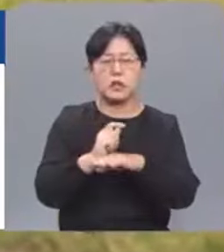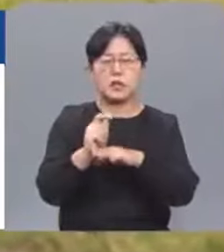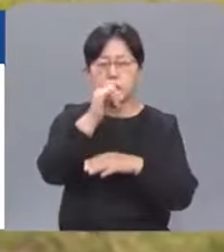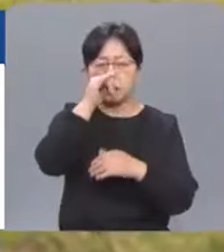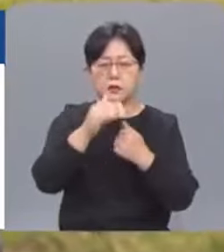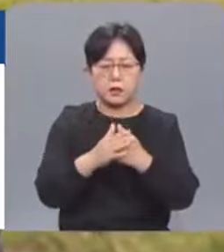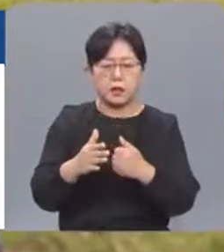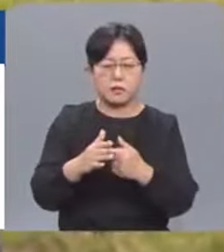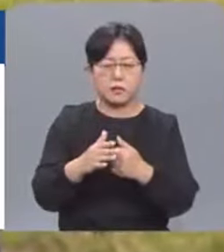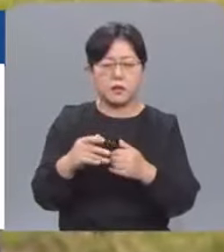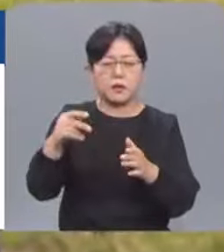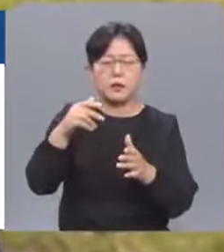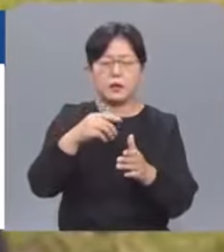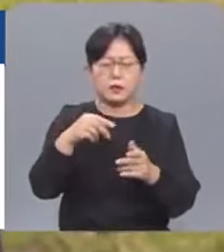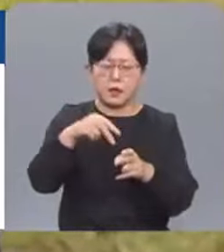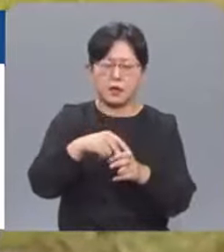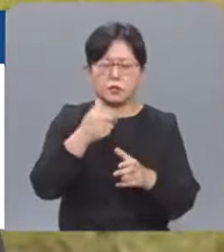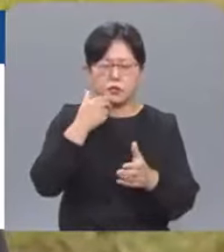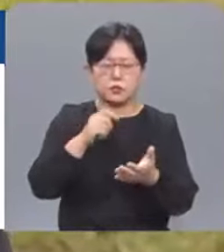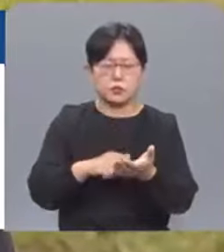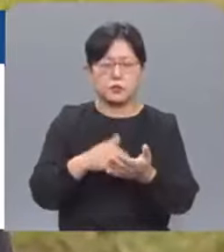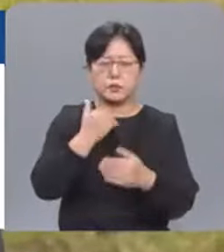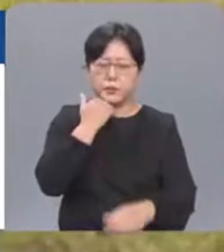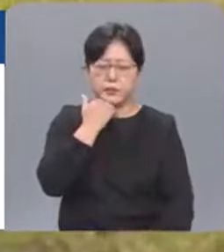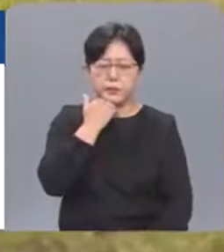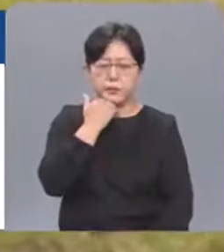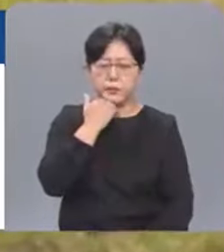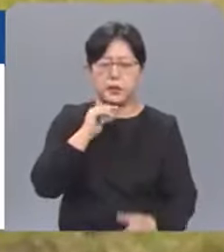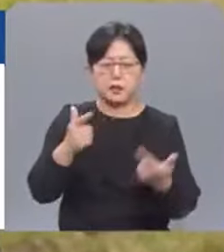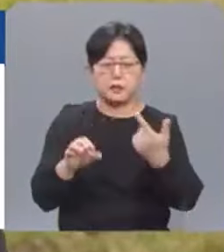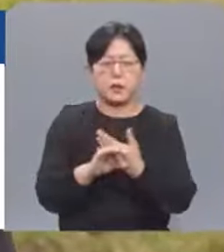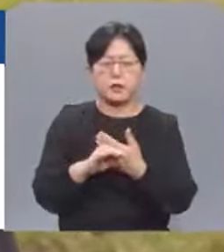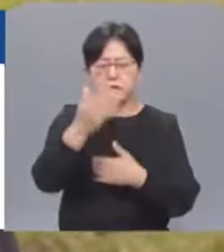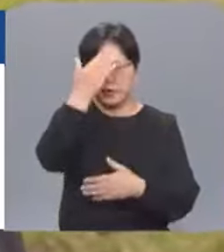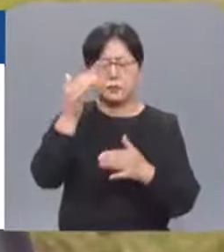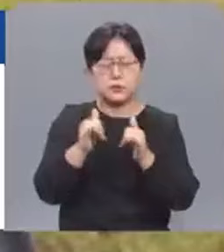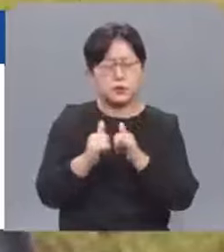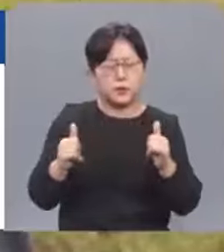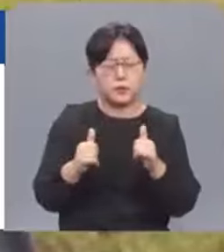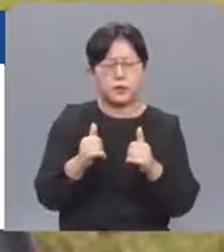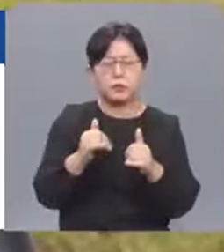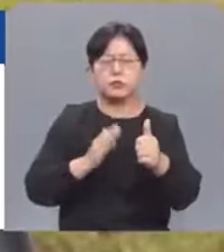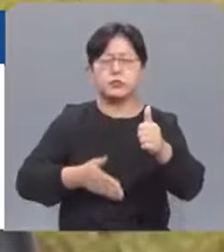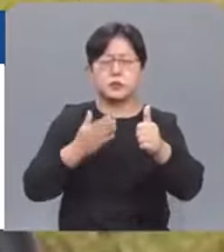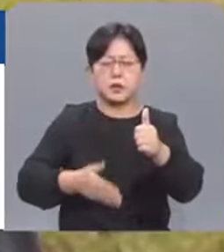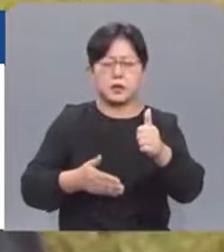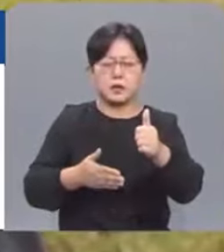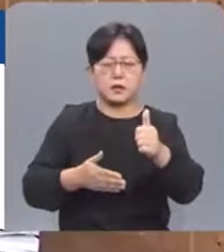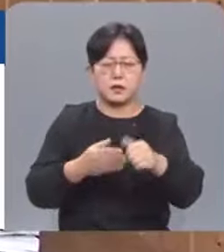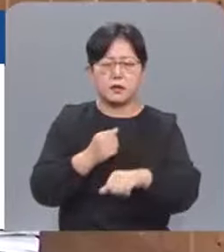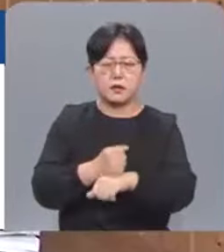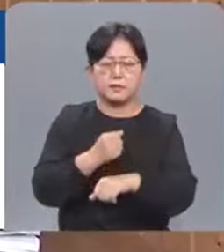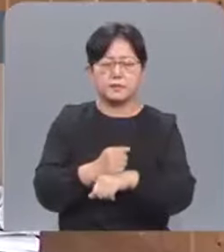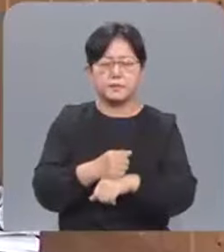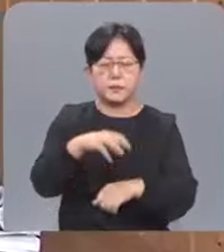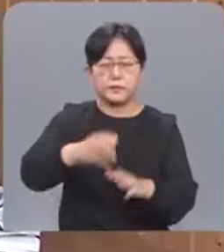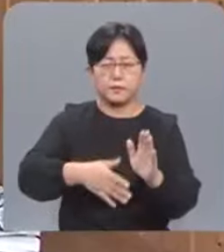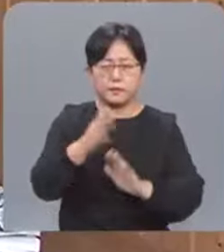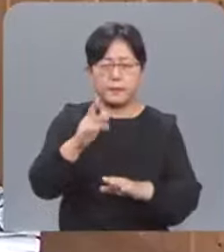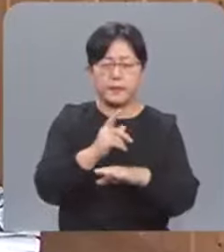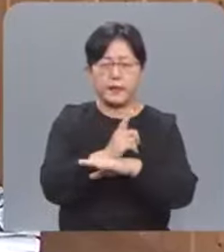하니까 잡기도 좋았는데 기다려야 되고 그렇지 않으면 젊은 친구한테 콜해주라고 하기도 하고.